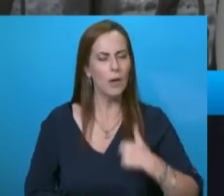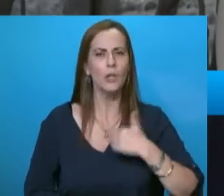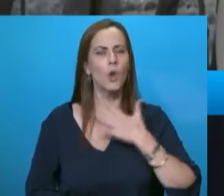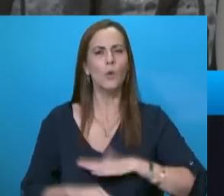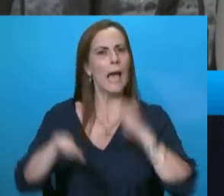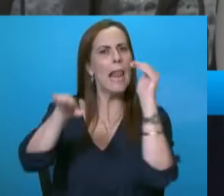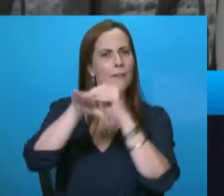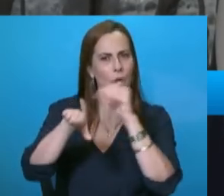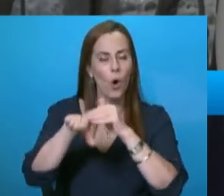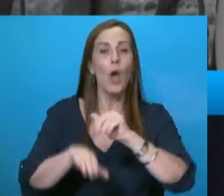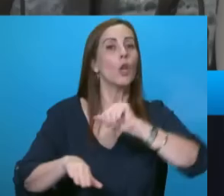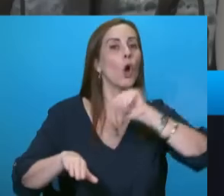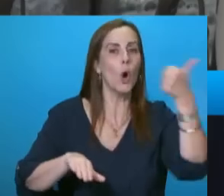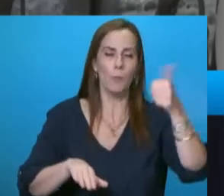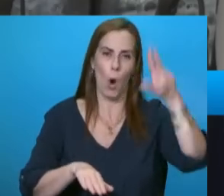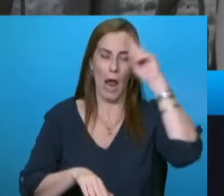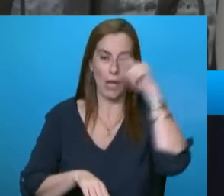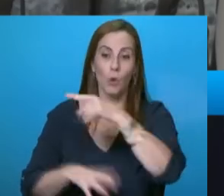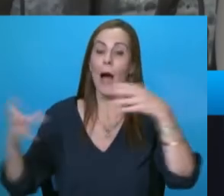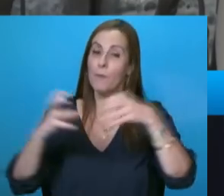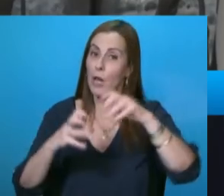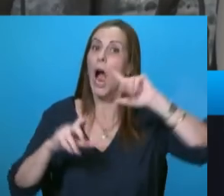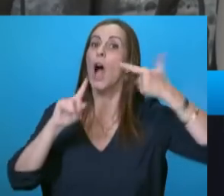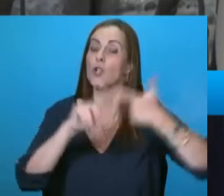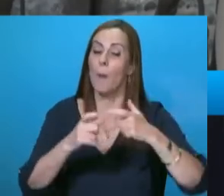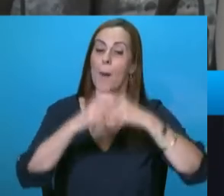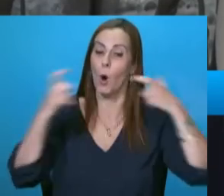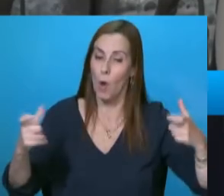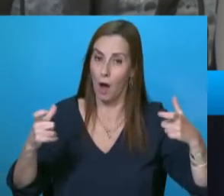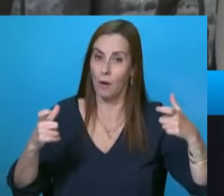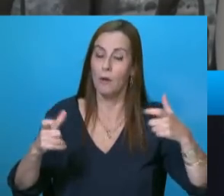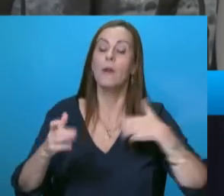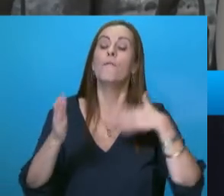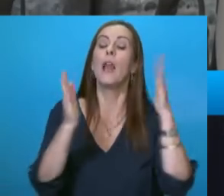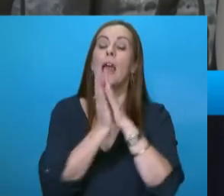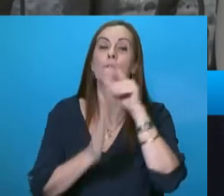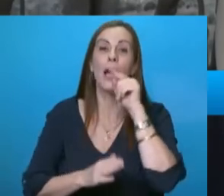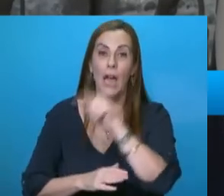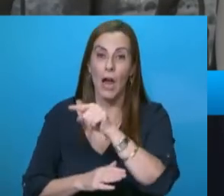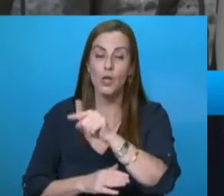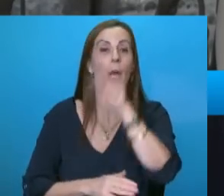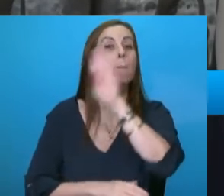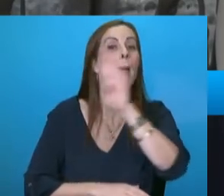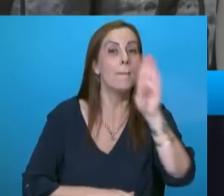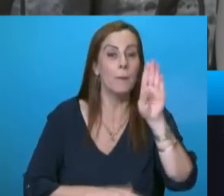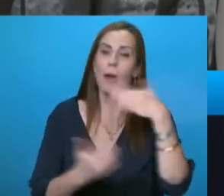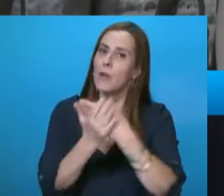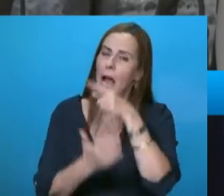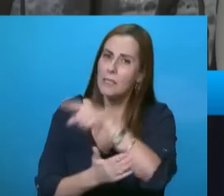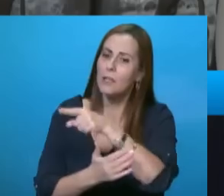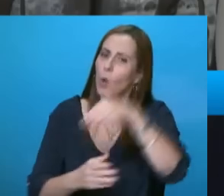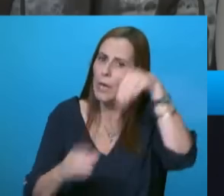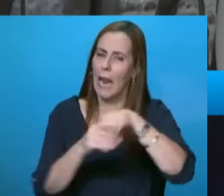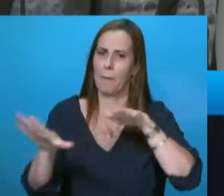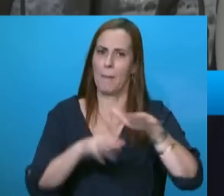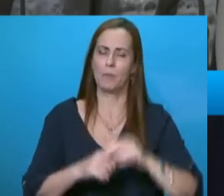בכוונתי לפנות קודם כל לליכוד, המפלגה השנייה בגודלה, ליושב ראש של הליכוד נתניהו, ולהציע לו להיות חלק